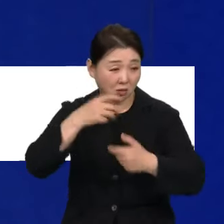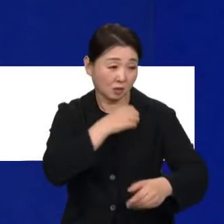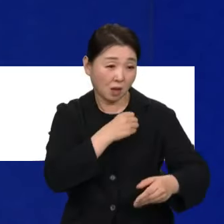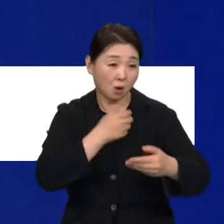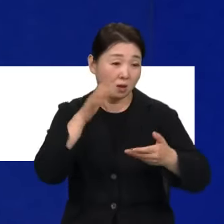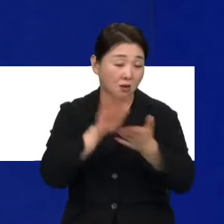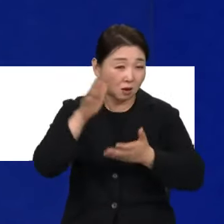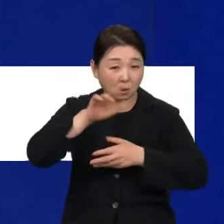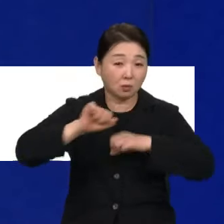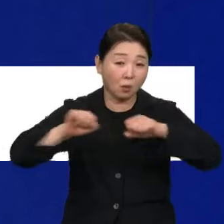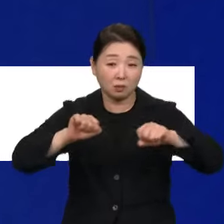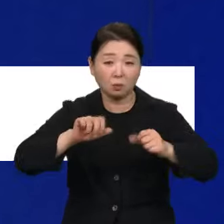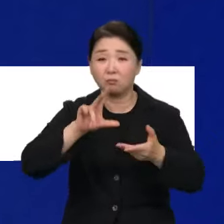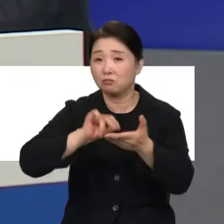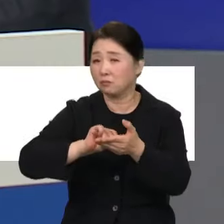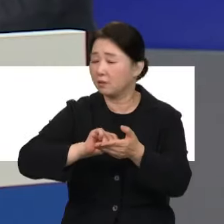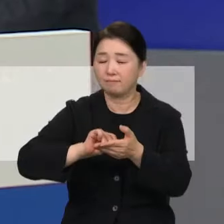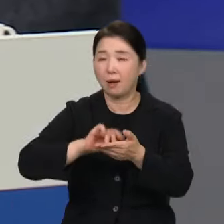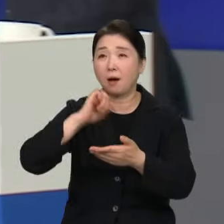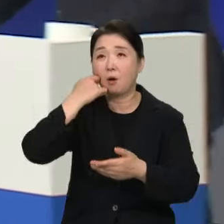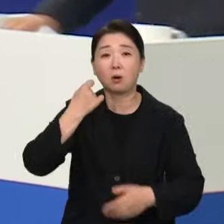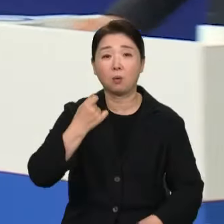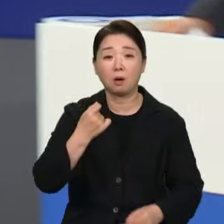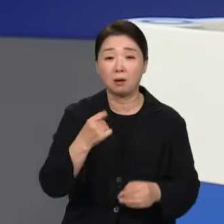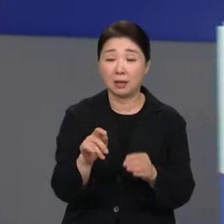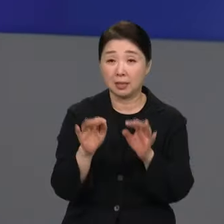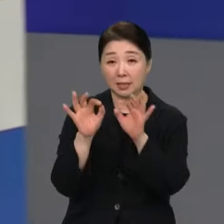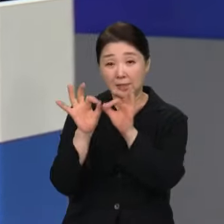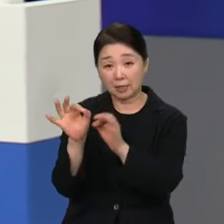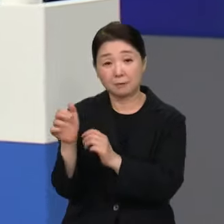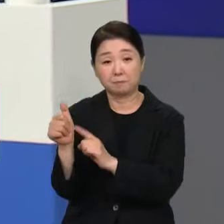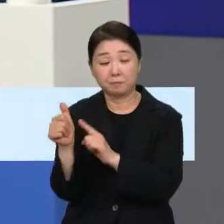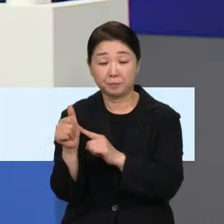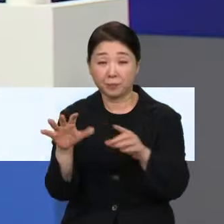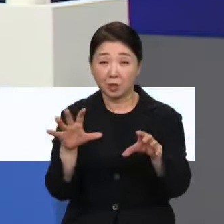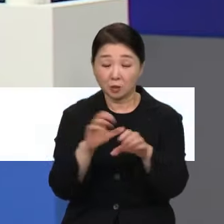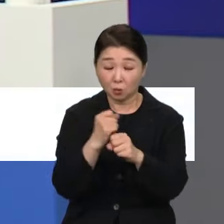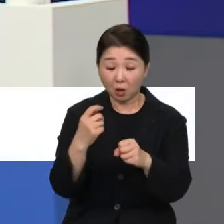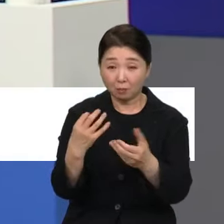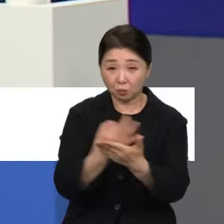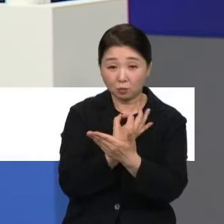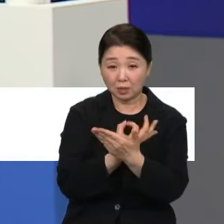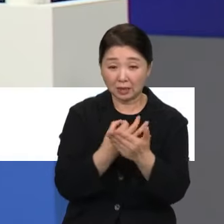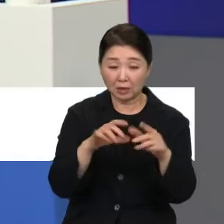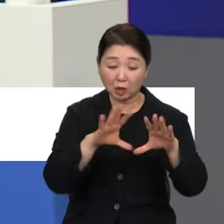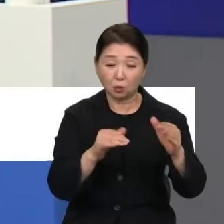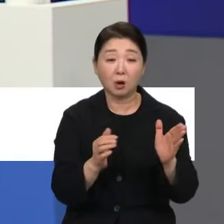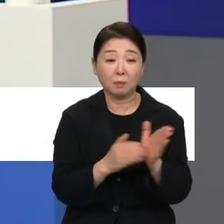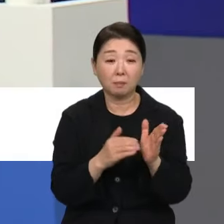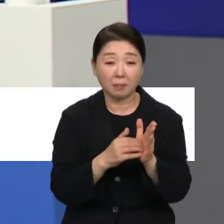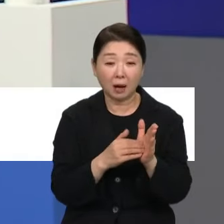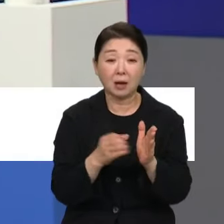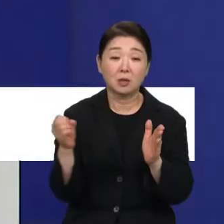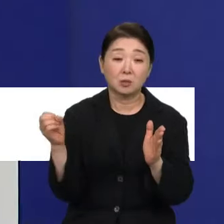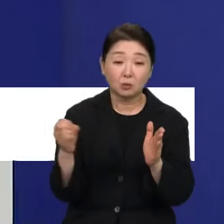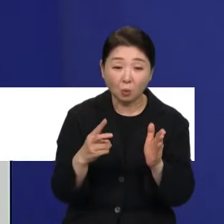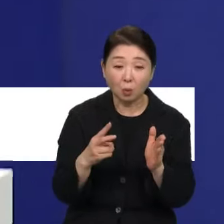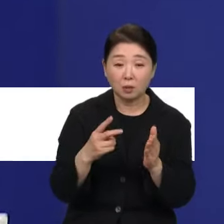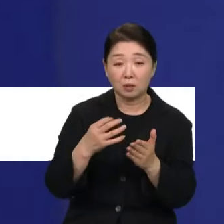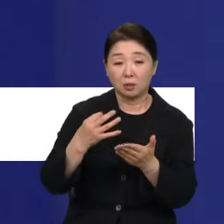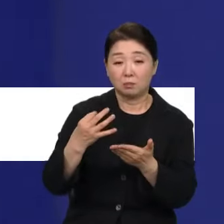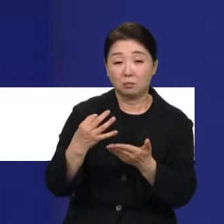활동 자체를 문제 삼기는 어렵습니다. 김 후보는 이 후보가 종합부동산세 완화와 금융투자소득세 유예를 시사한 걸 두고서도